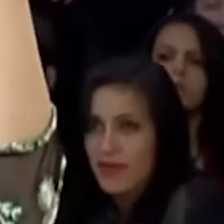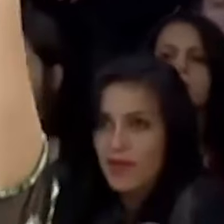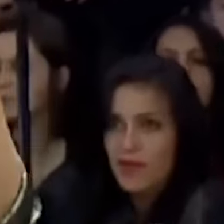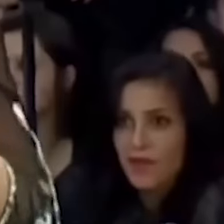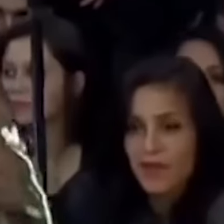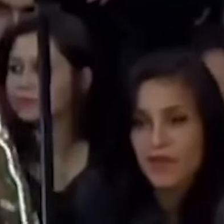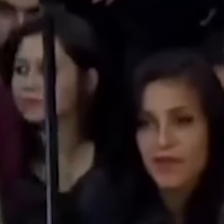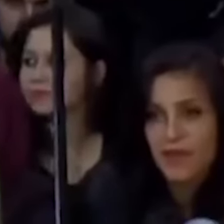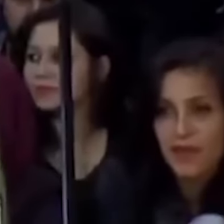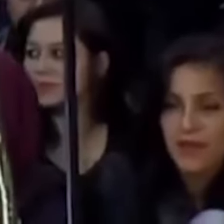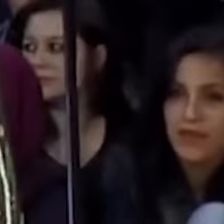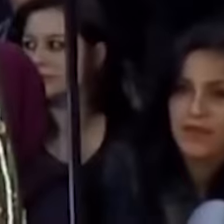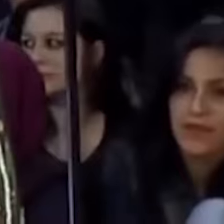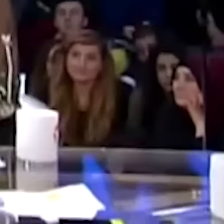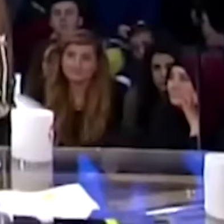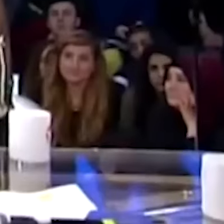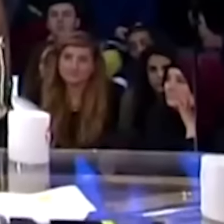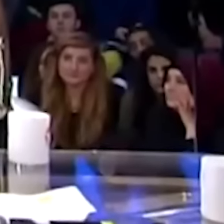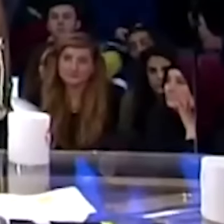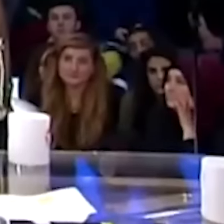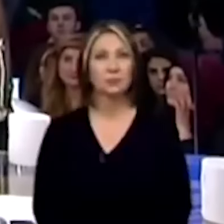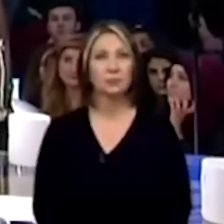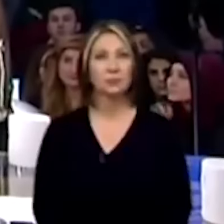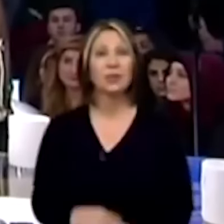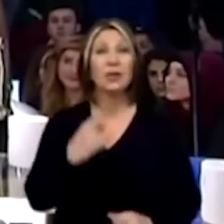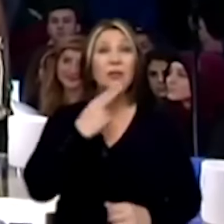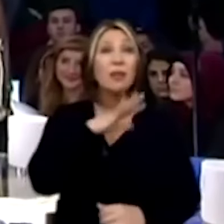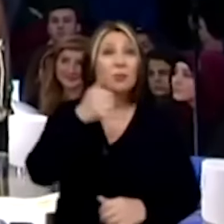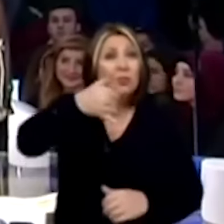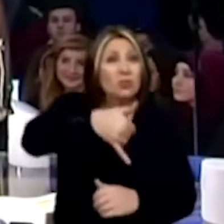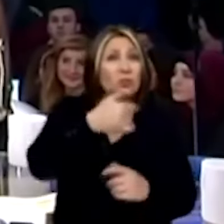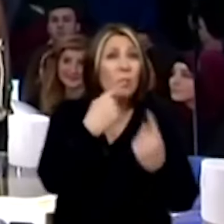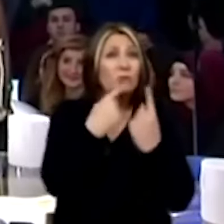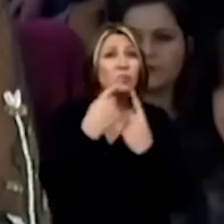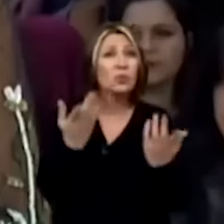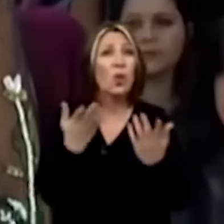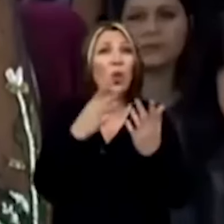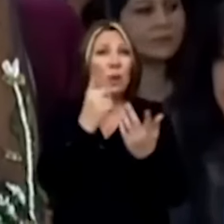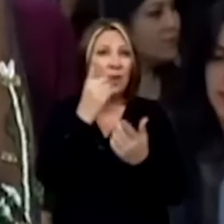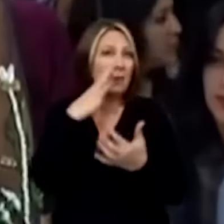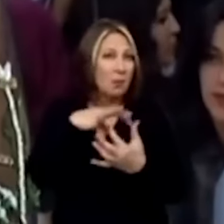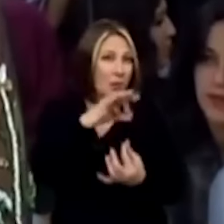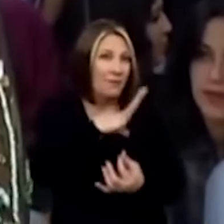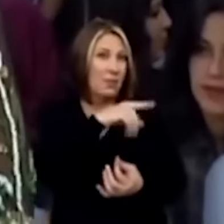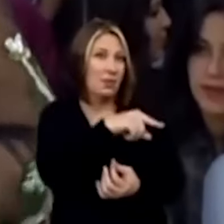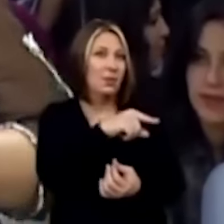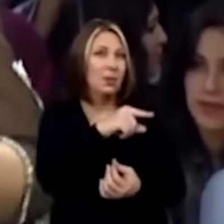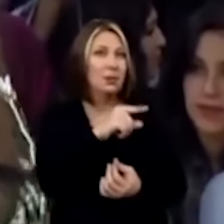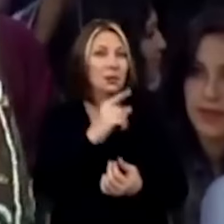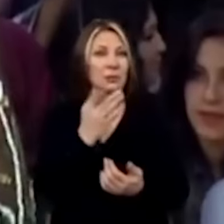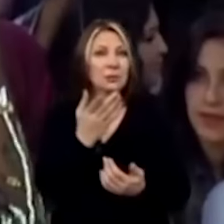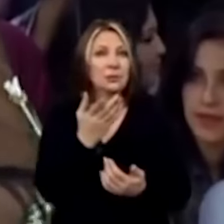Ben hiç izlemedim. Yalnız o herkes o cüceden bahsediyor. Özellikle kadınlar. Çünkü yani öyle bir karakterdi ki orada.